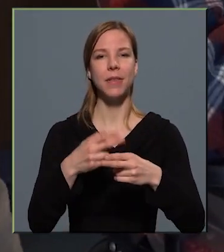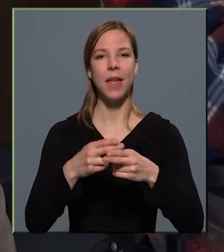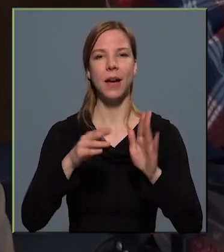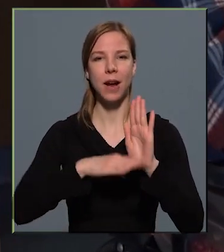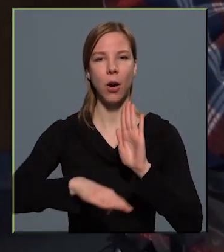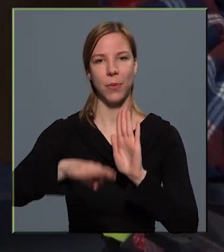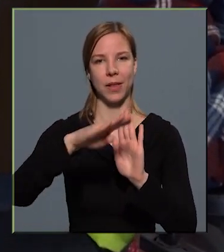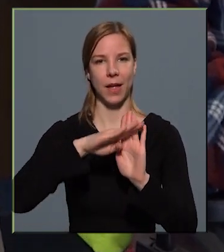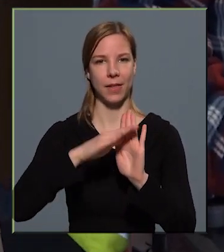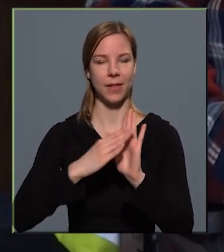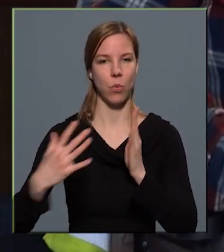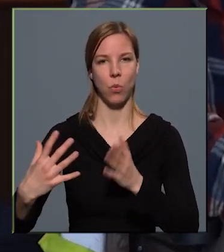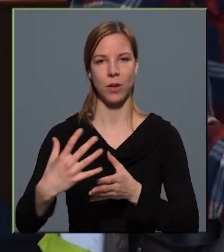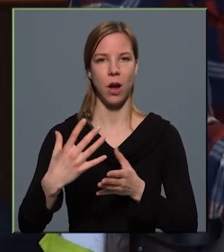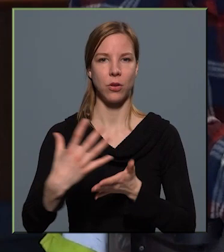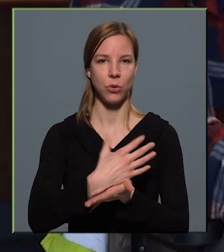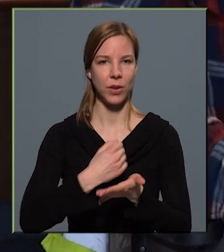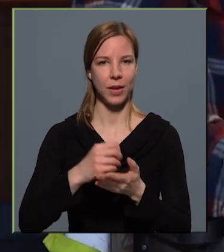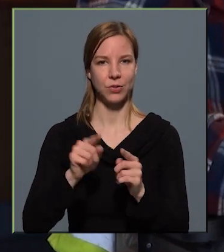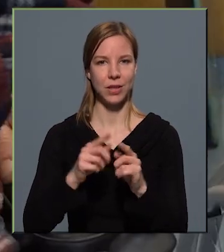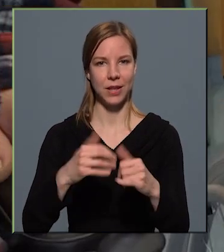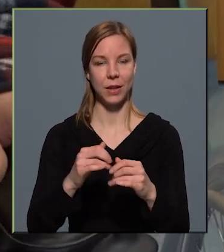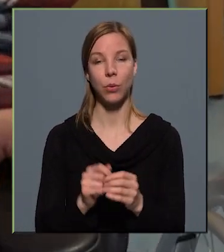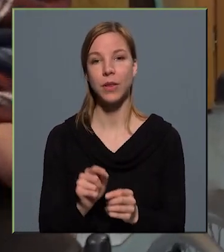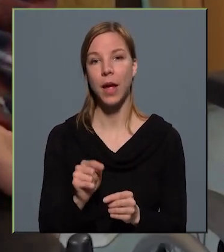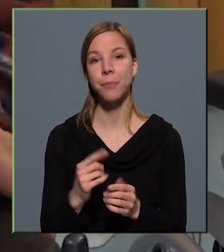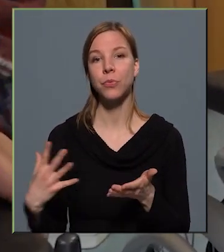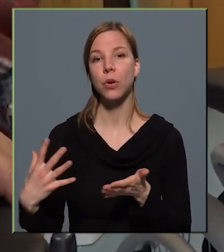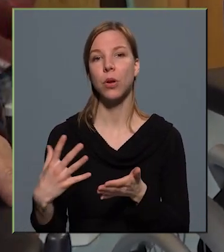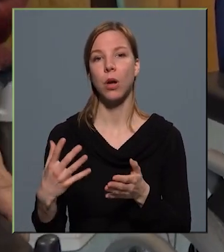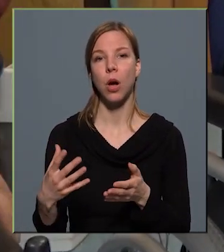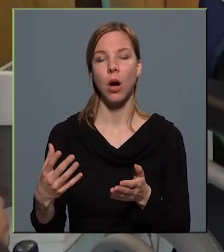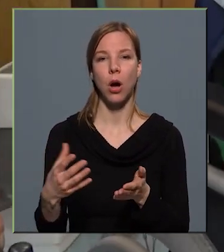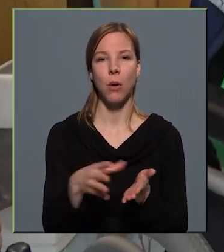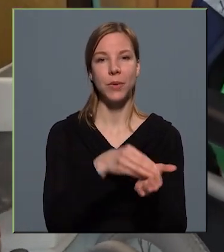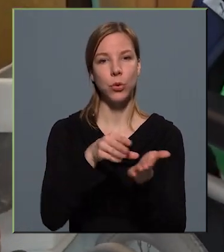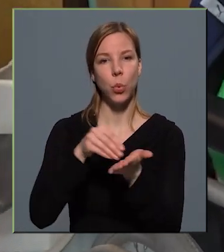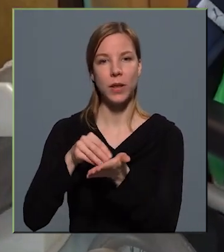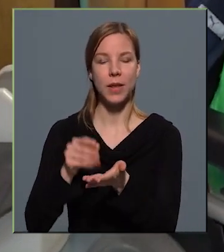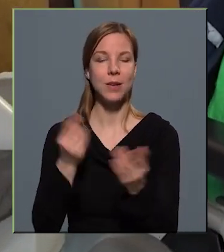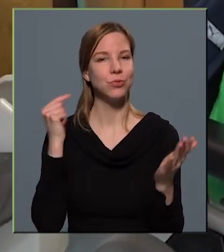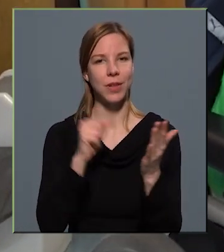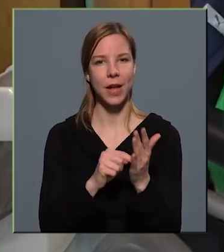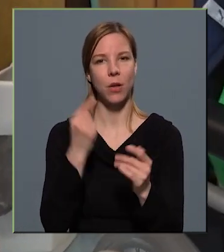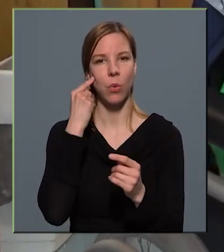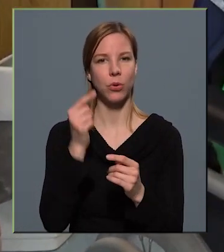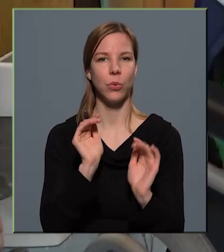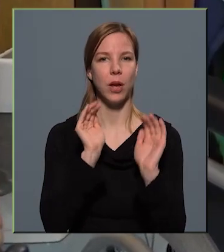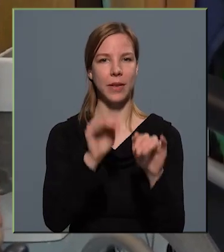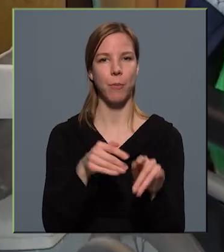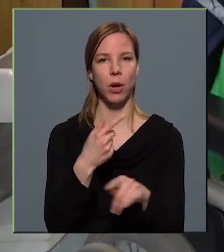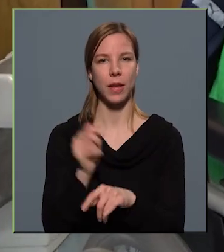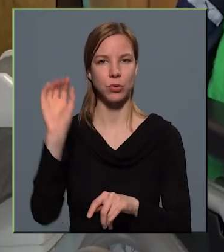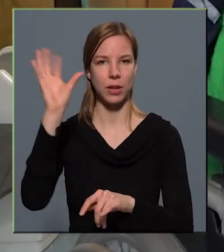zagyvarékasi életjelmentő csoportot szeretnék támogatni. A gyűjtés célja, hogy anyagi támogatást tudjanak nyújtani a mentőcsoportnak, és